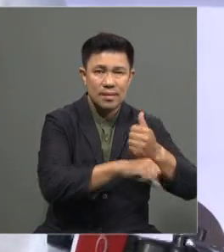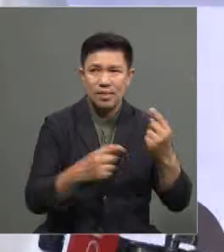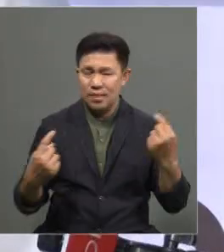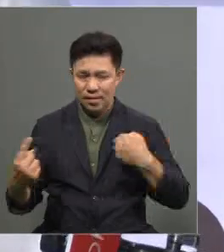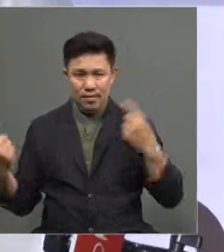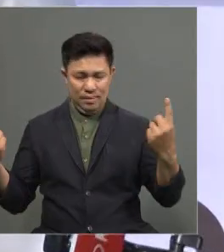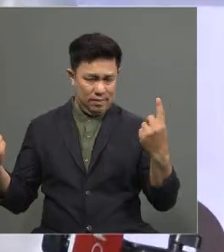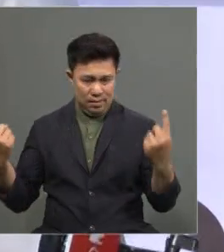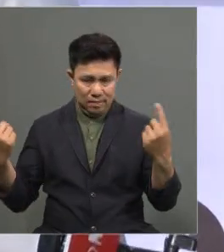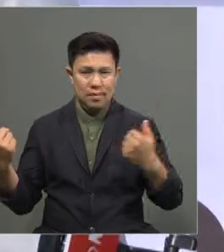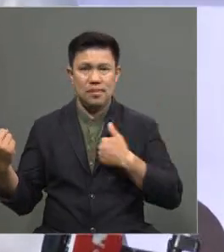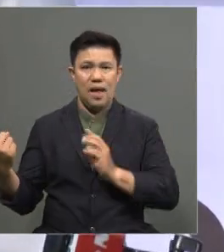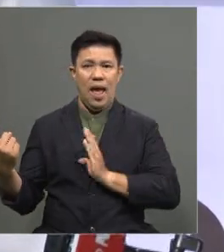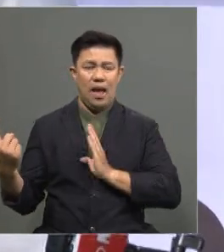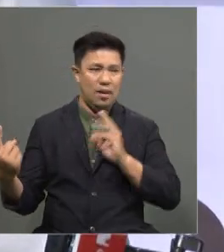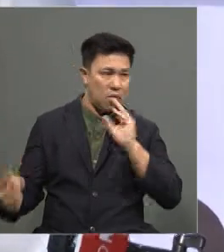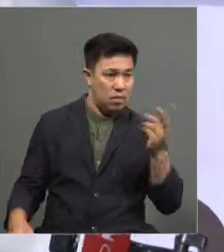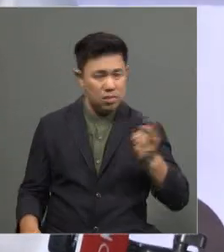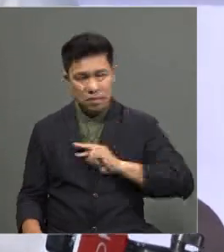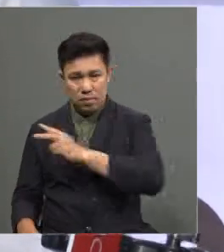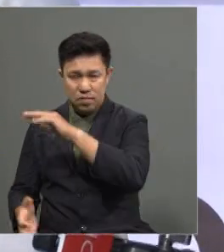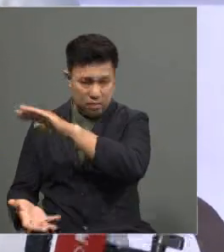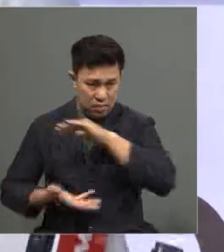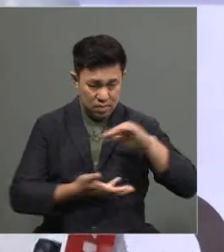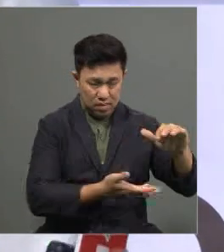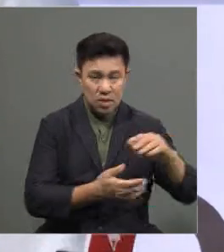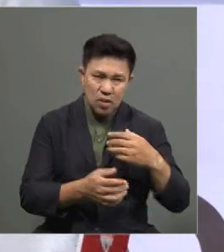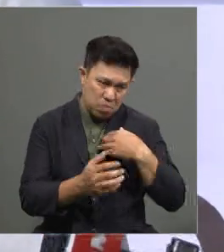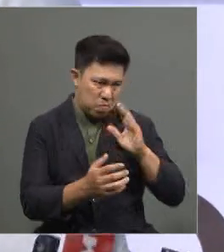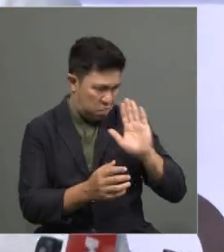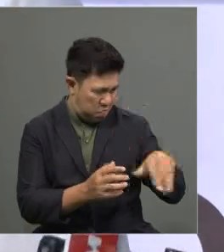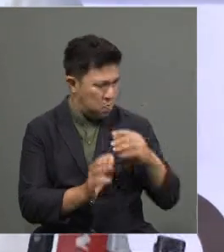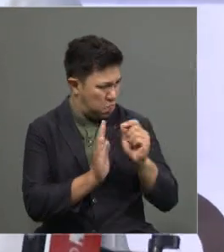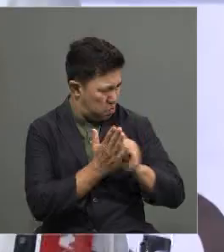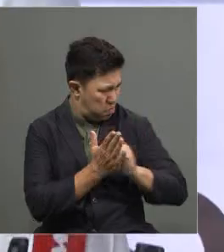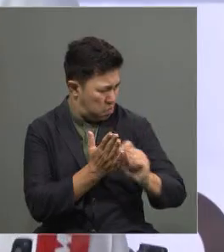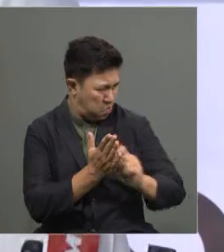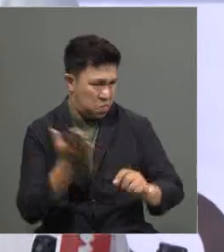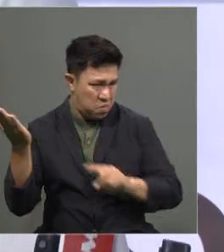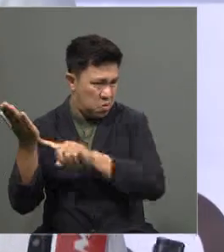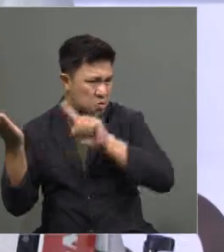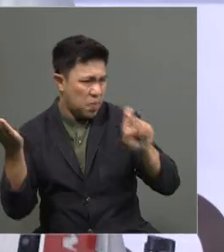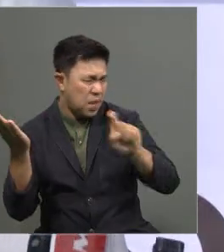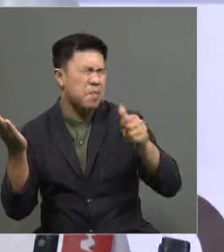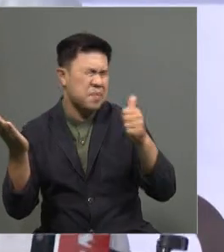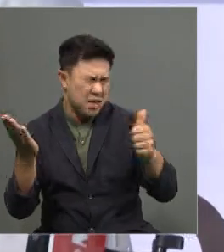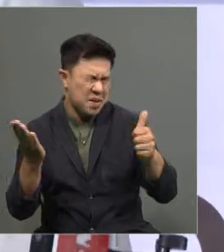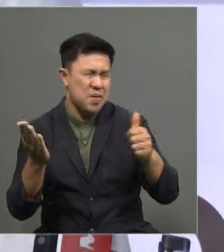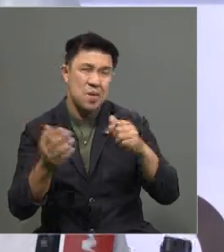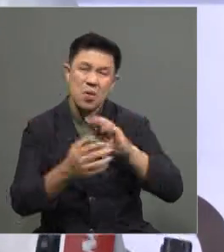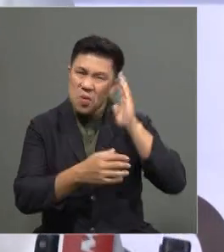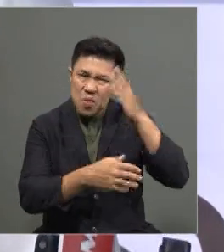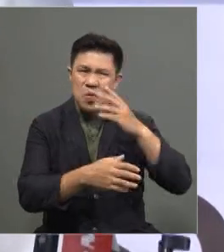ายเกิดขึ้นว่าเนี่ยคลิปมันจะออกมาดีมากเลยสุดท้ายจะจบอย่างสวยงามก็เลยเรียกเขาบอกว่าคุณปันก็ถามว่าค่าใช้จ่ายเขาบอกว่า